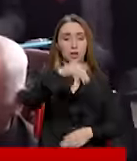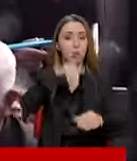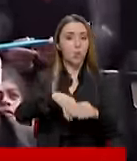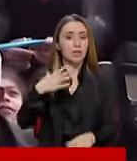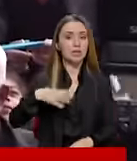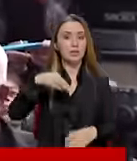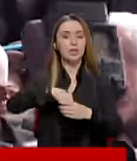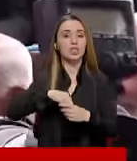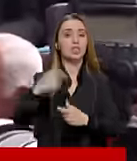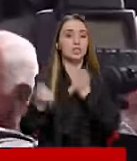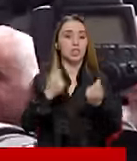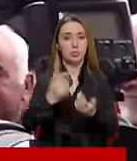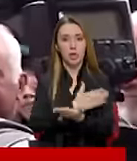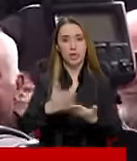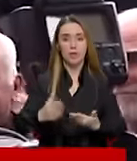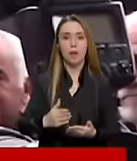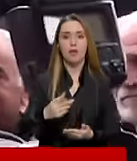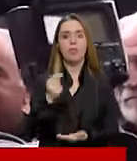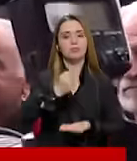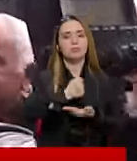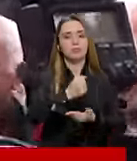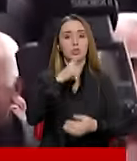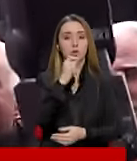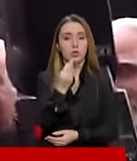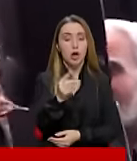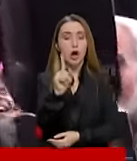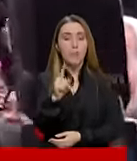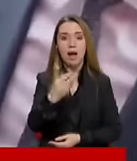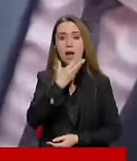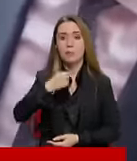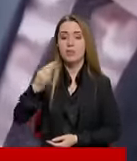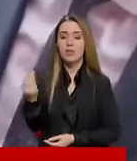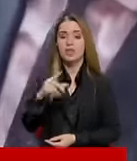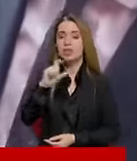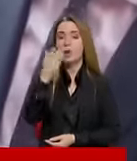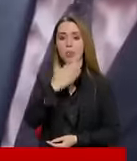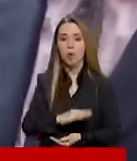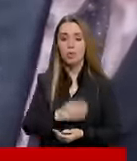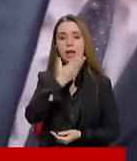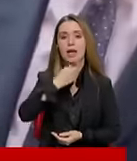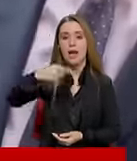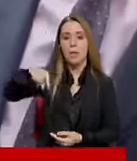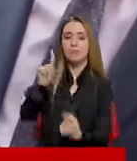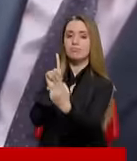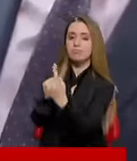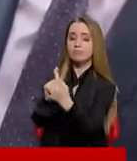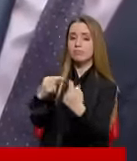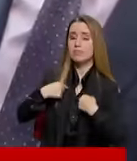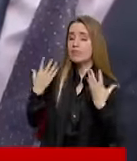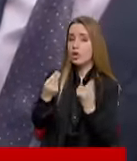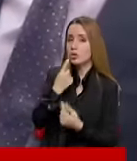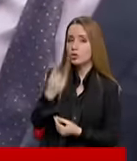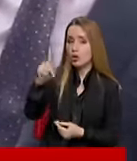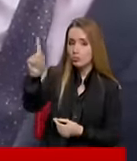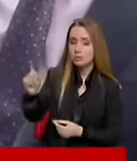oy istemek iin sahada bakanlar yatırım sözü veriyorlar ama emekliye verecekleri yanıtları yok bir emekli durumumuz ne olacak diye